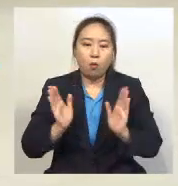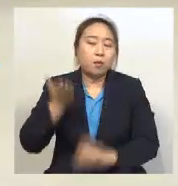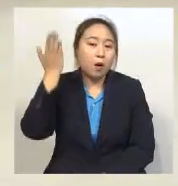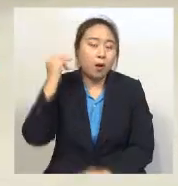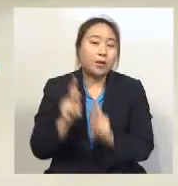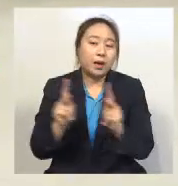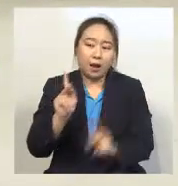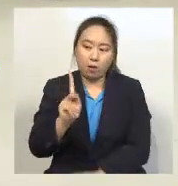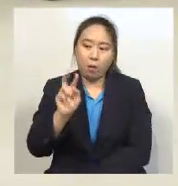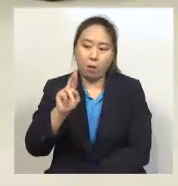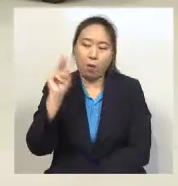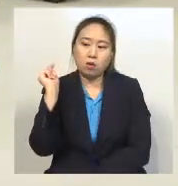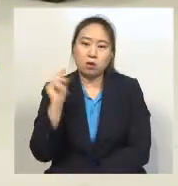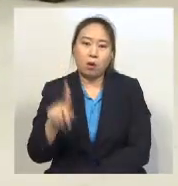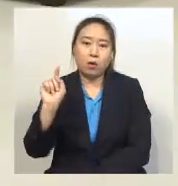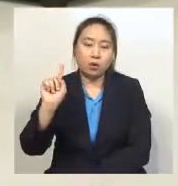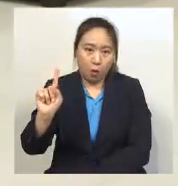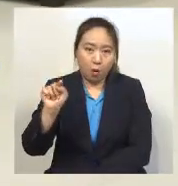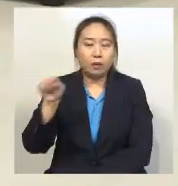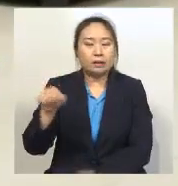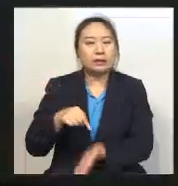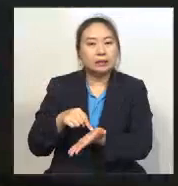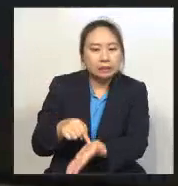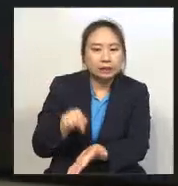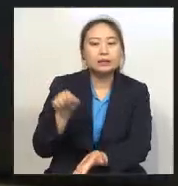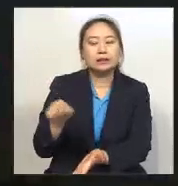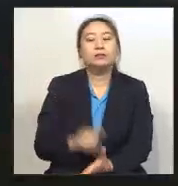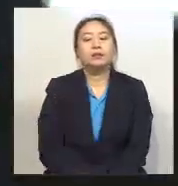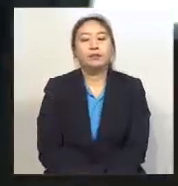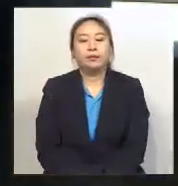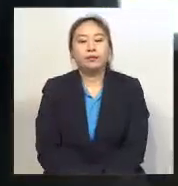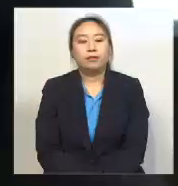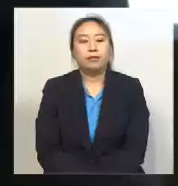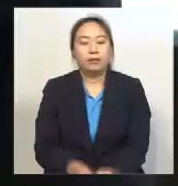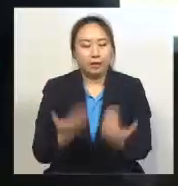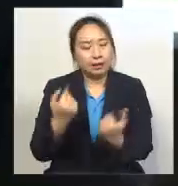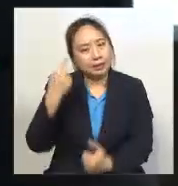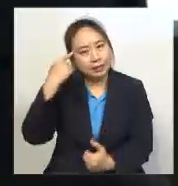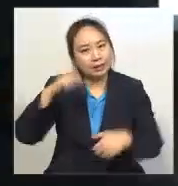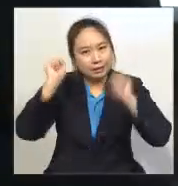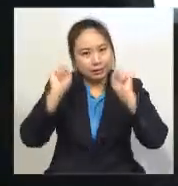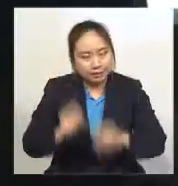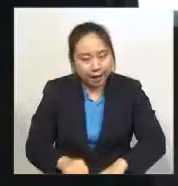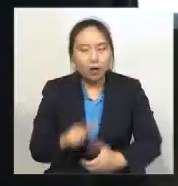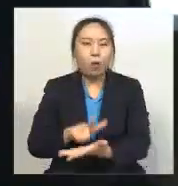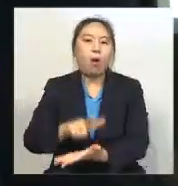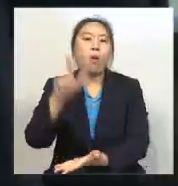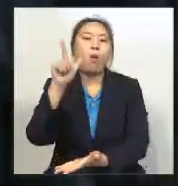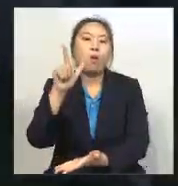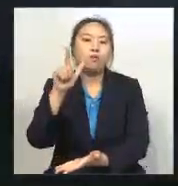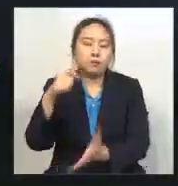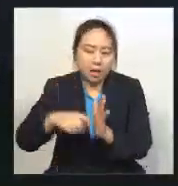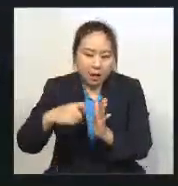การร่างรัฐธรรมนูญที่เสนอความคิดเห็นยืนยันในเรื่องนี้ส่วนเรื่องของการตัดสินใจลาออกครั้งนี้นะค